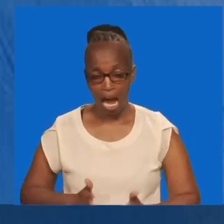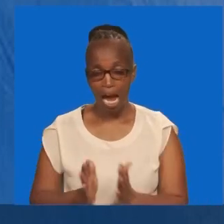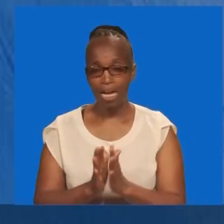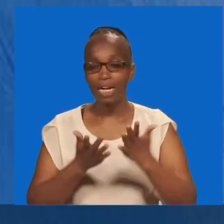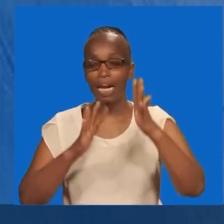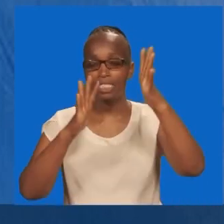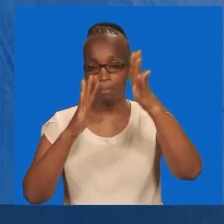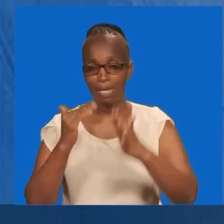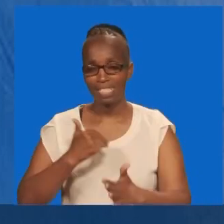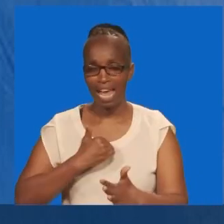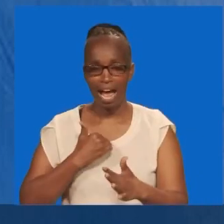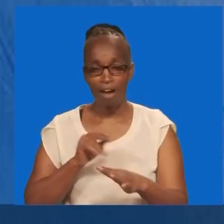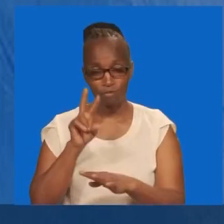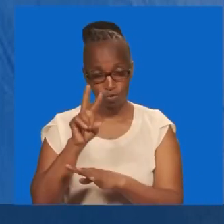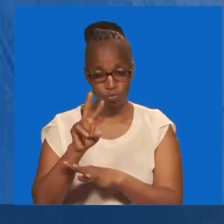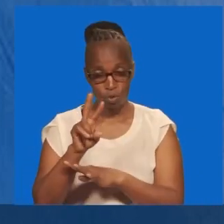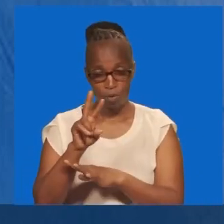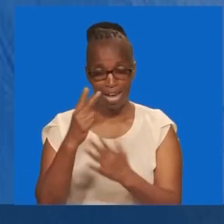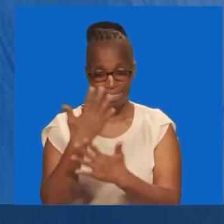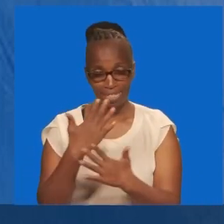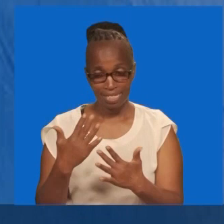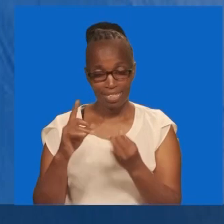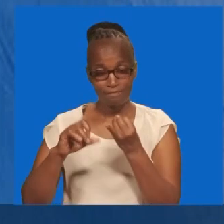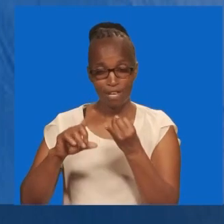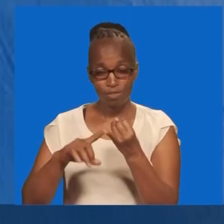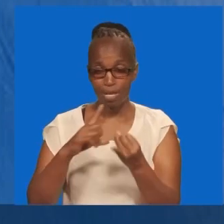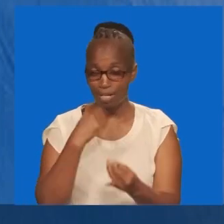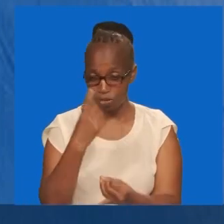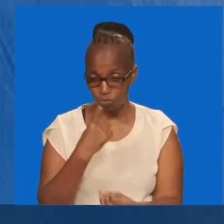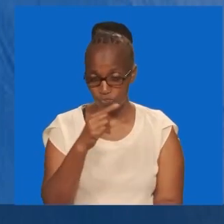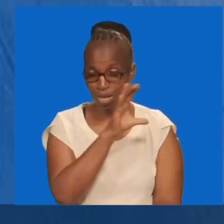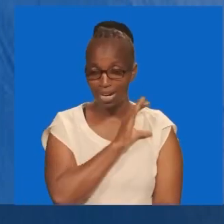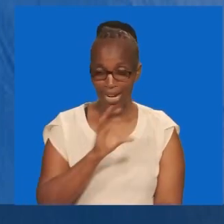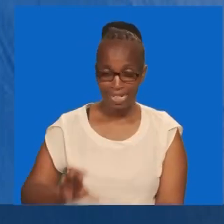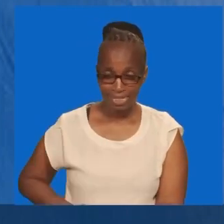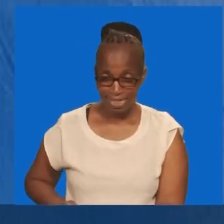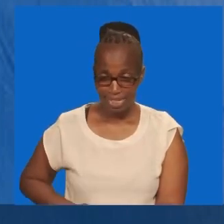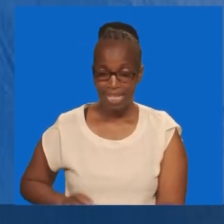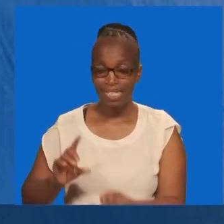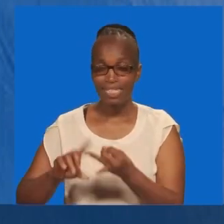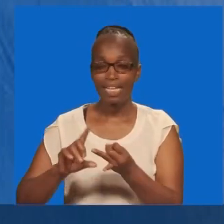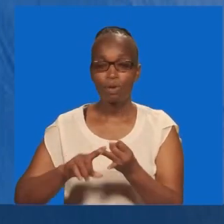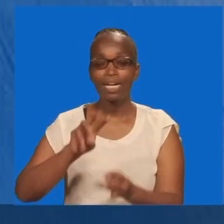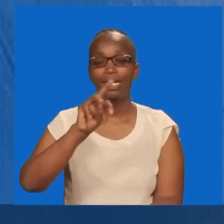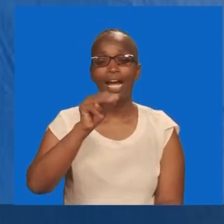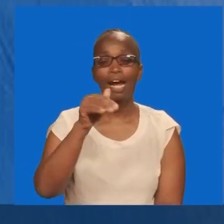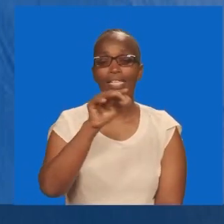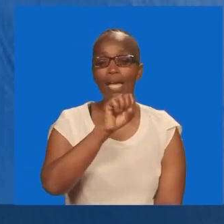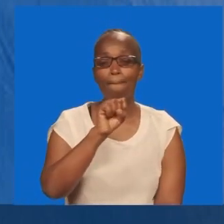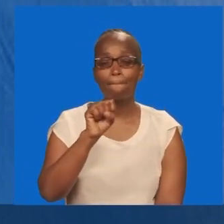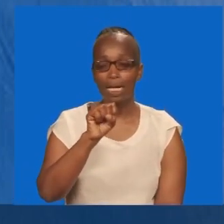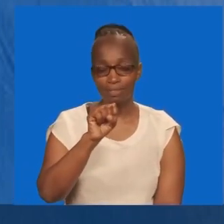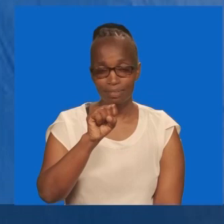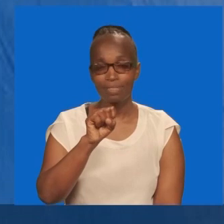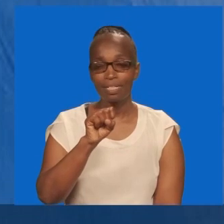Christmas iko na maneno mawili. Jambo la kwanza ni Christ. Na jambo la pili ni